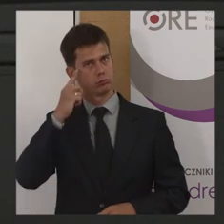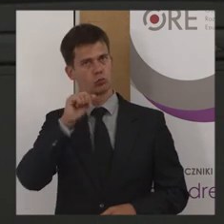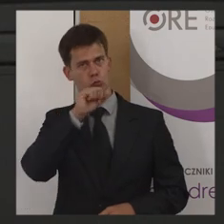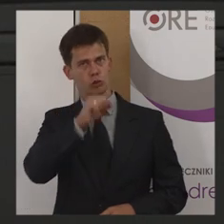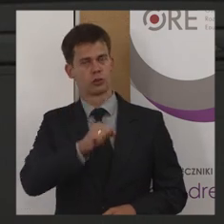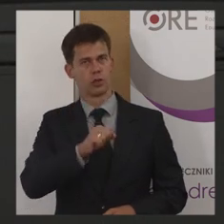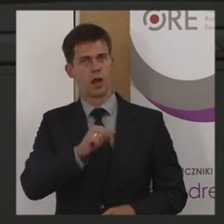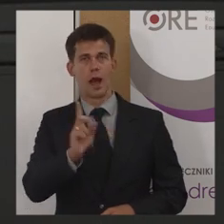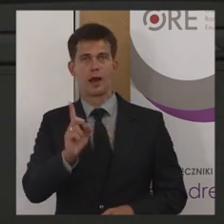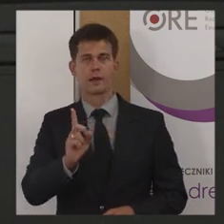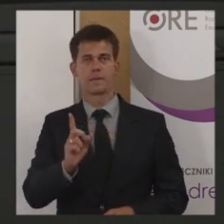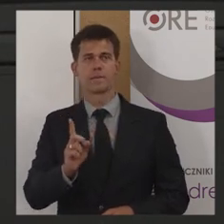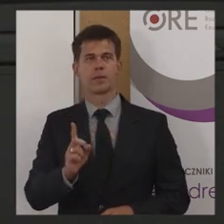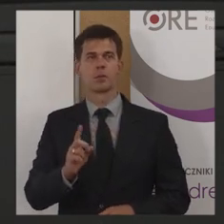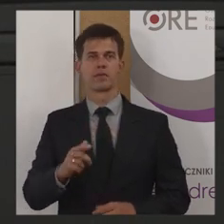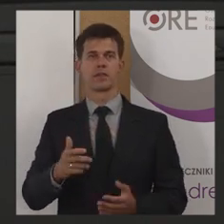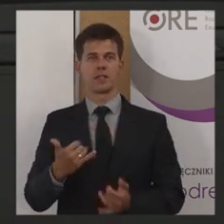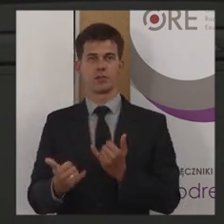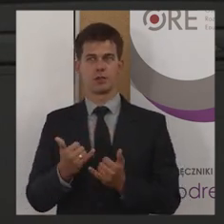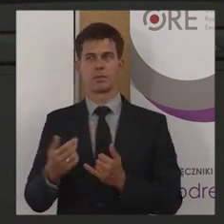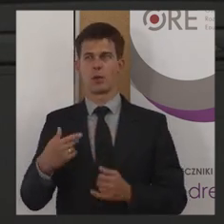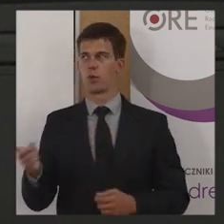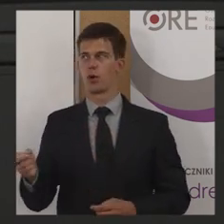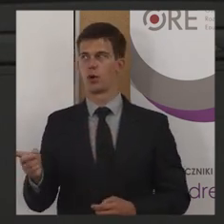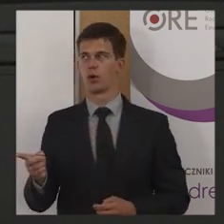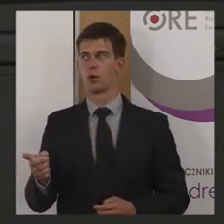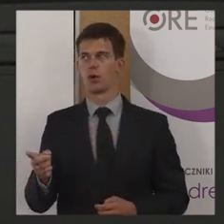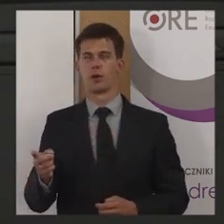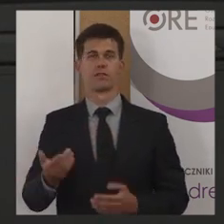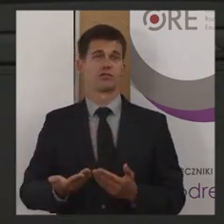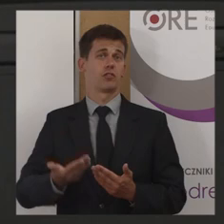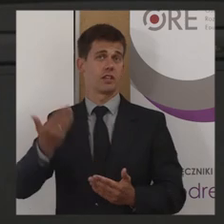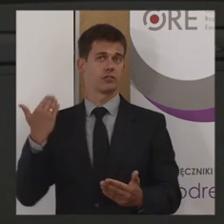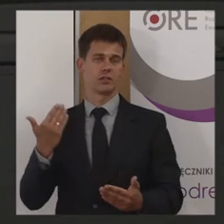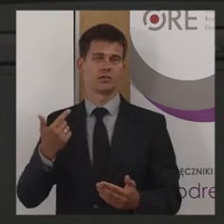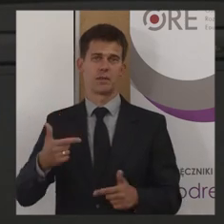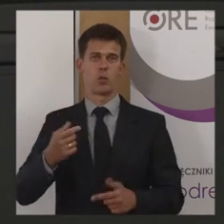i tak jak mówię, nic lepszego nie wymyślono,